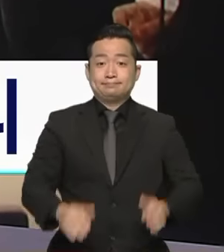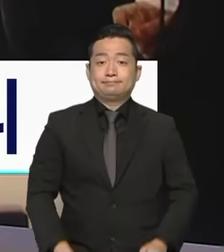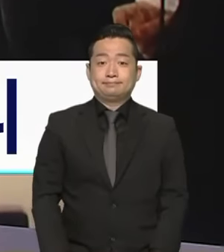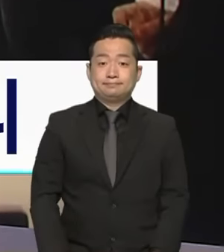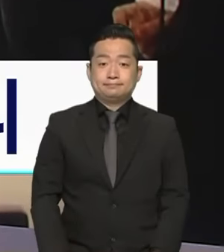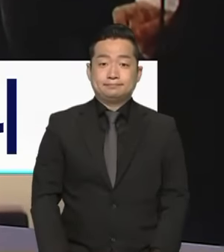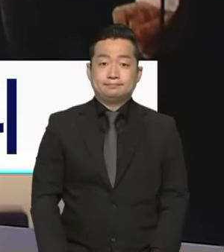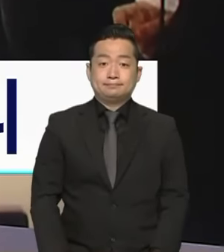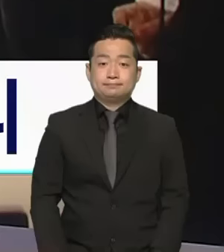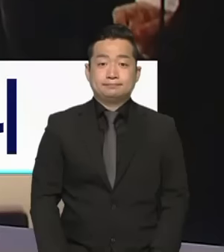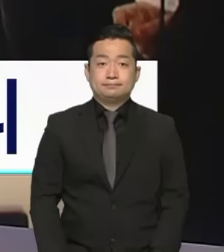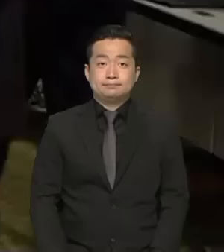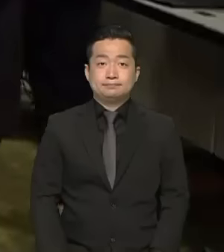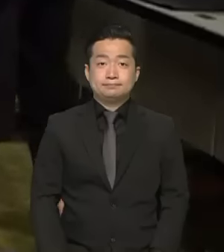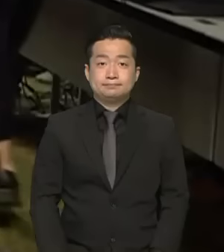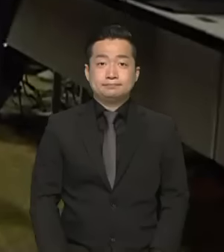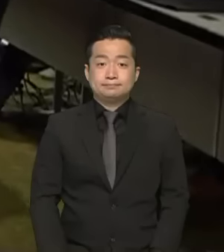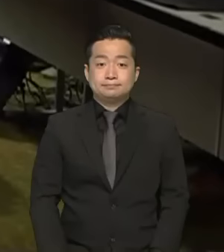기자입니다.